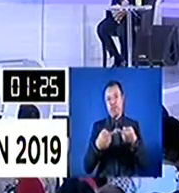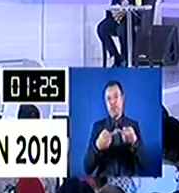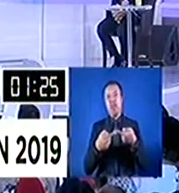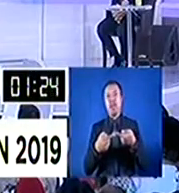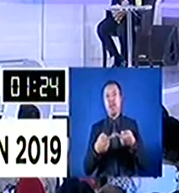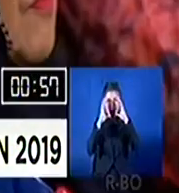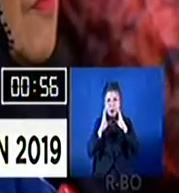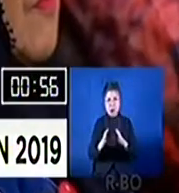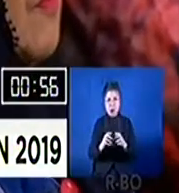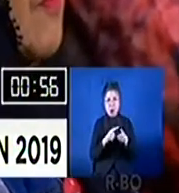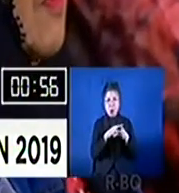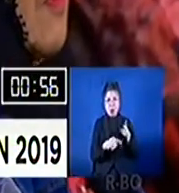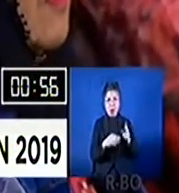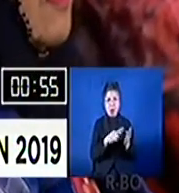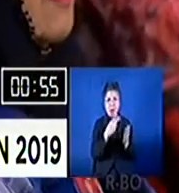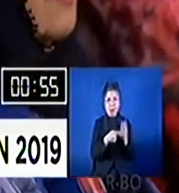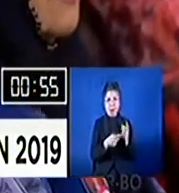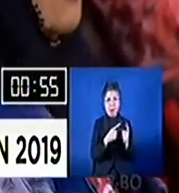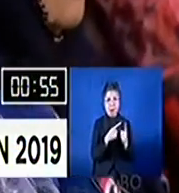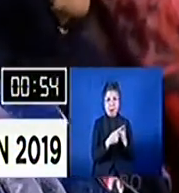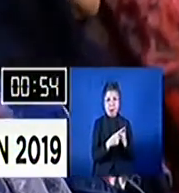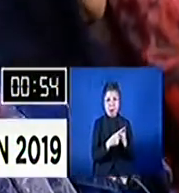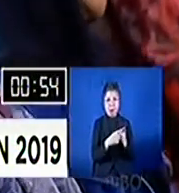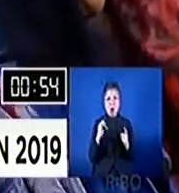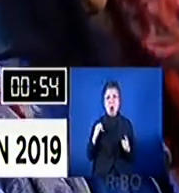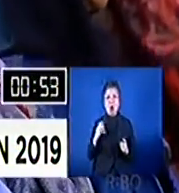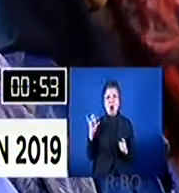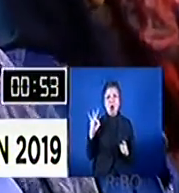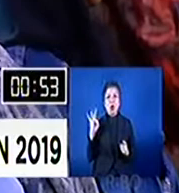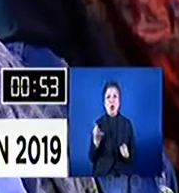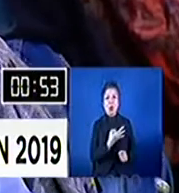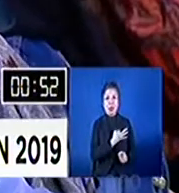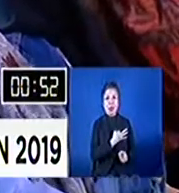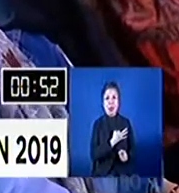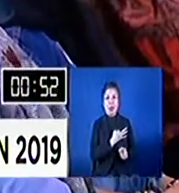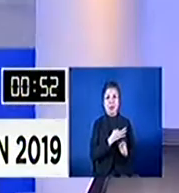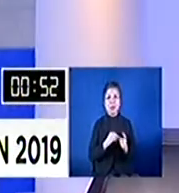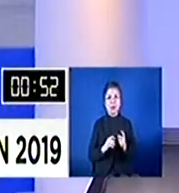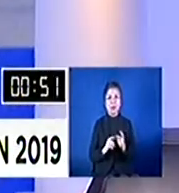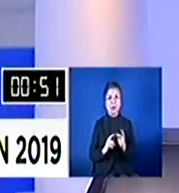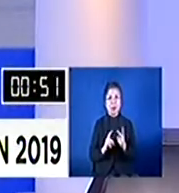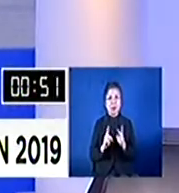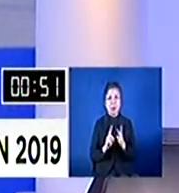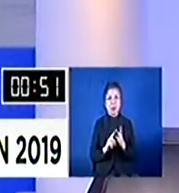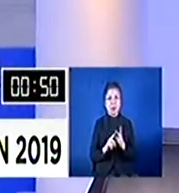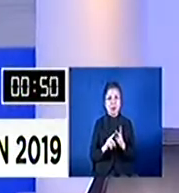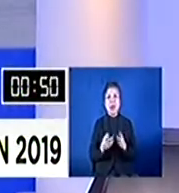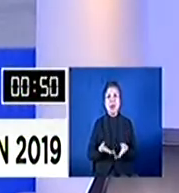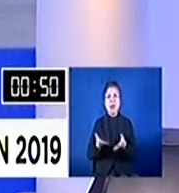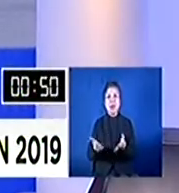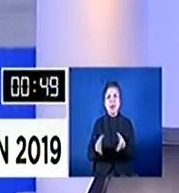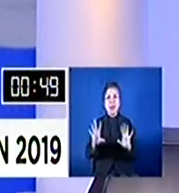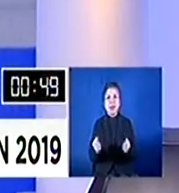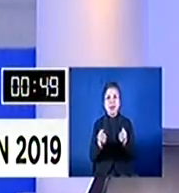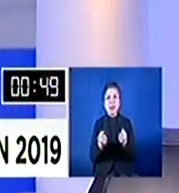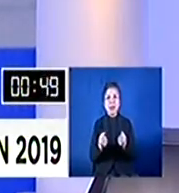antara keduanya. Program utama kita yaitu OK-OC yang akan kita angkat ke level nasional. Kita akan berikan